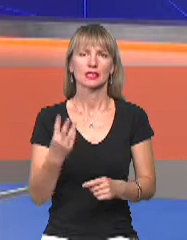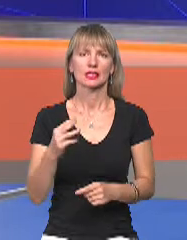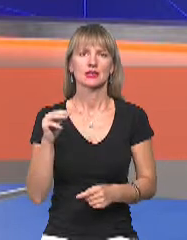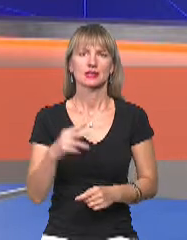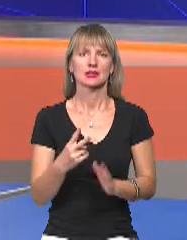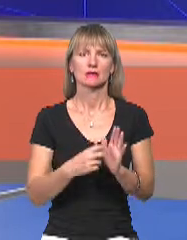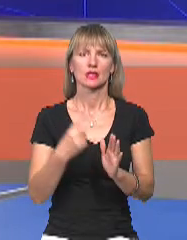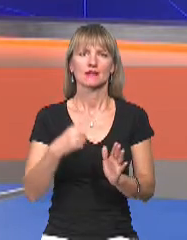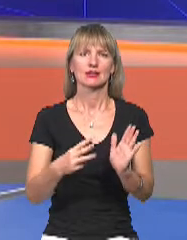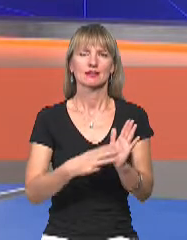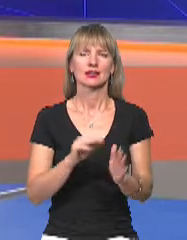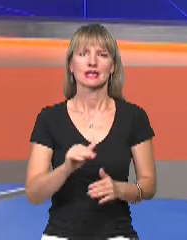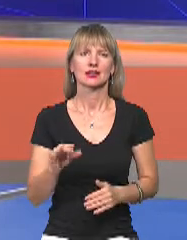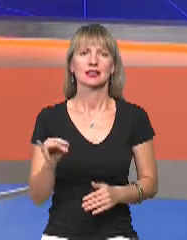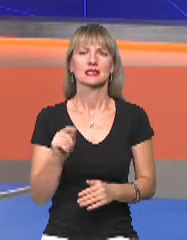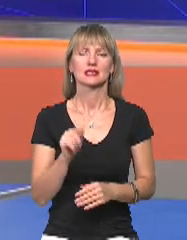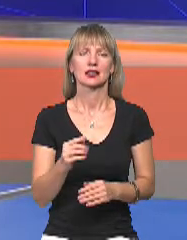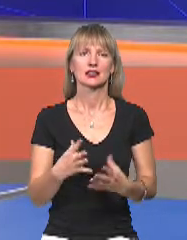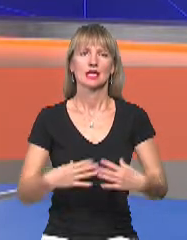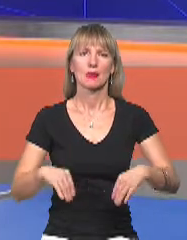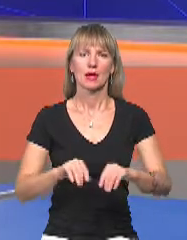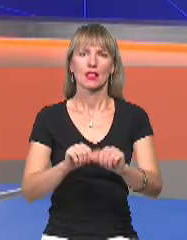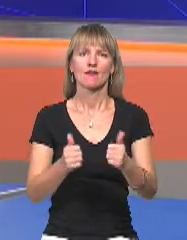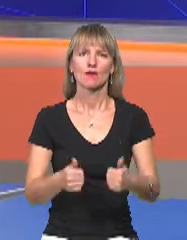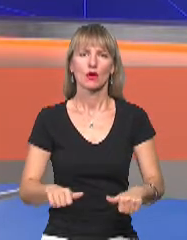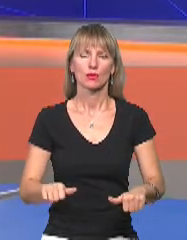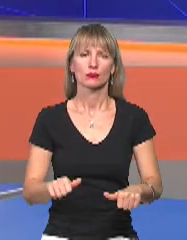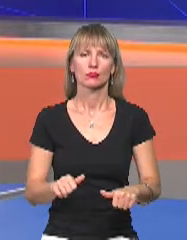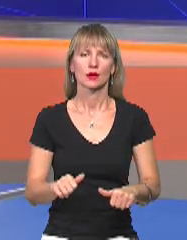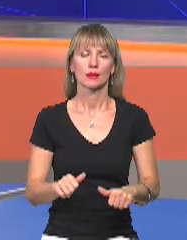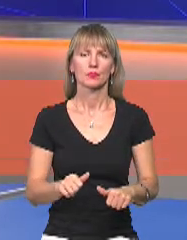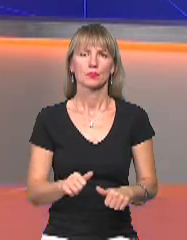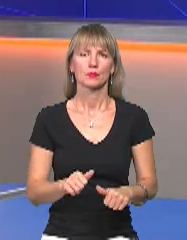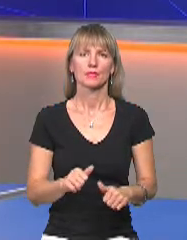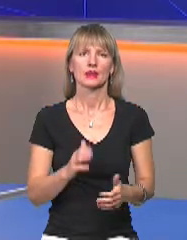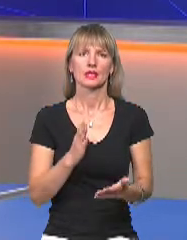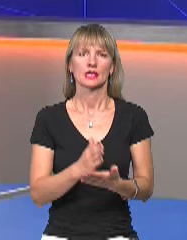3728 дітей, але з них сімейні форми влаштовані